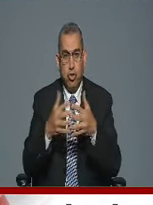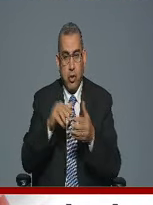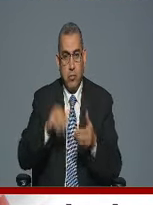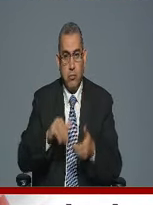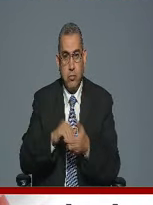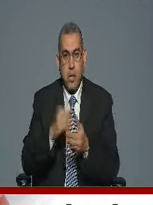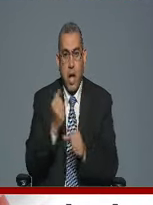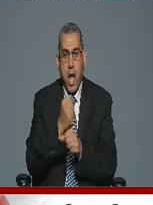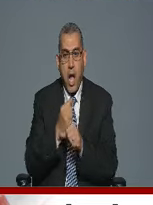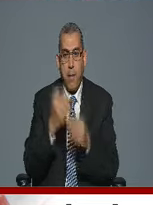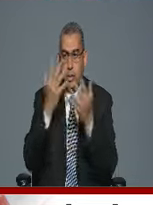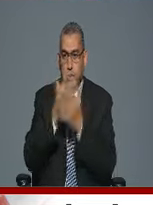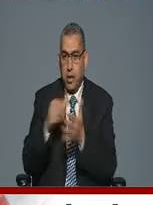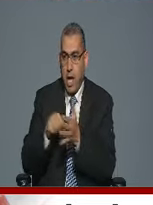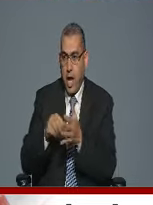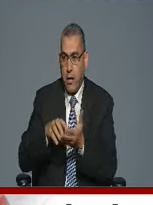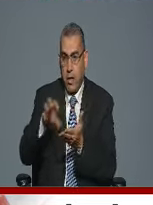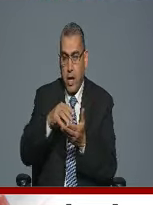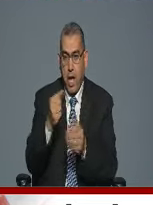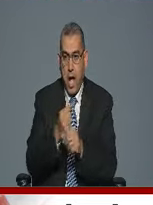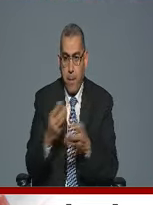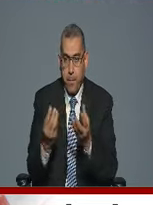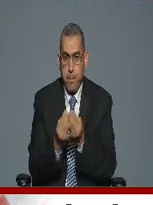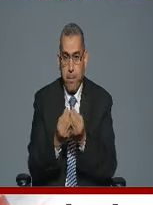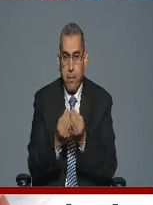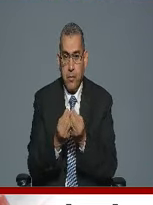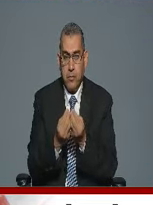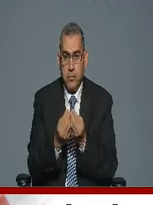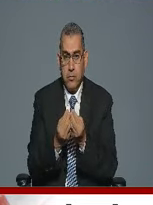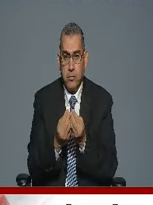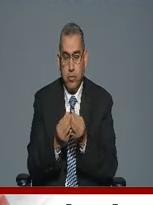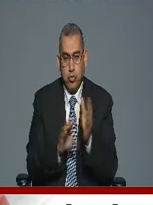قطاع الأعمال على الناحيتين في الضفتين. شكرا جزيلا.